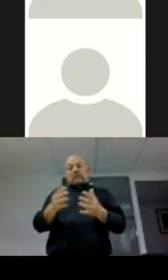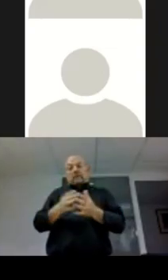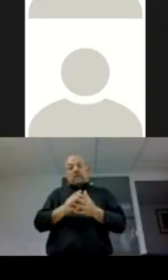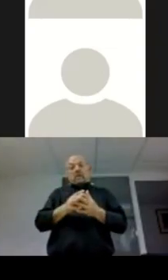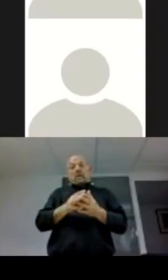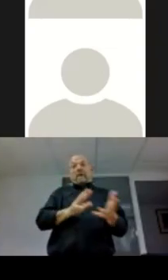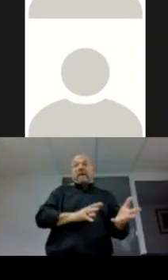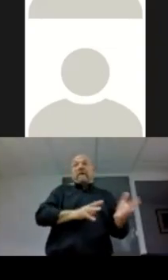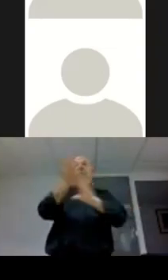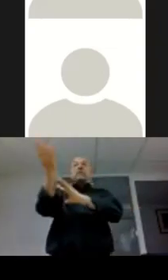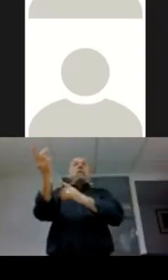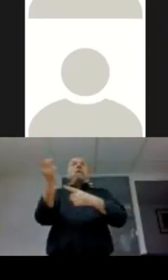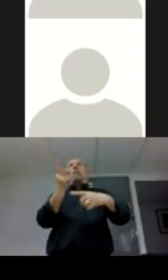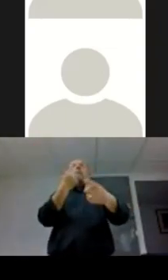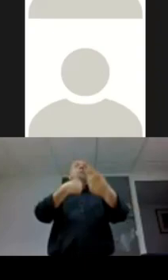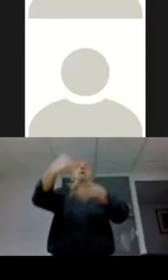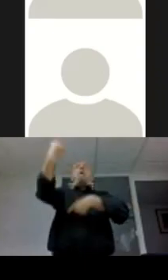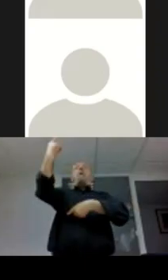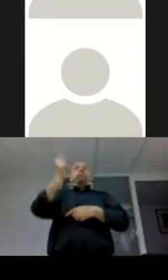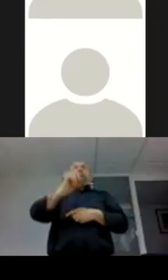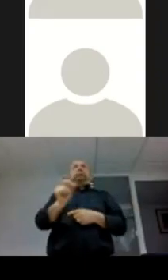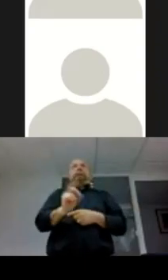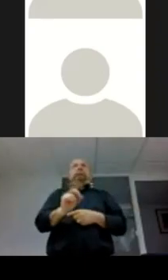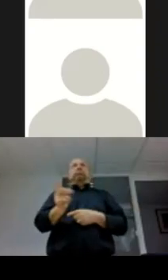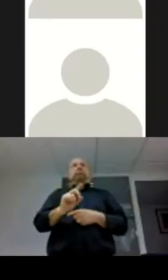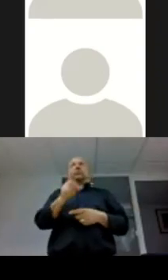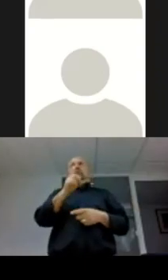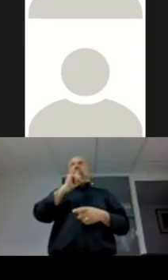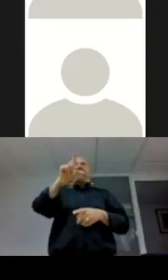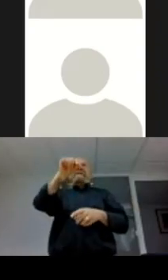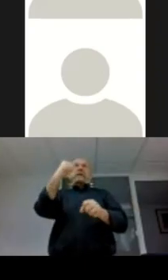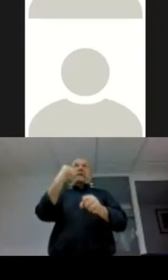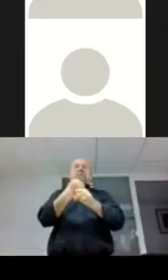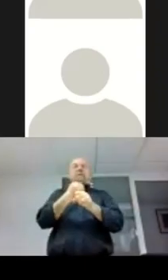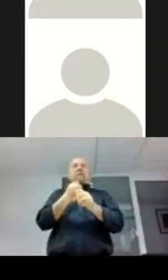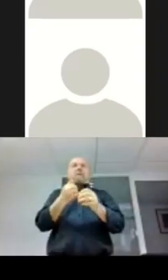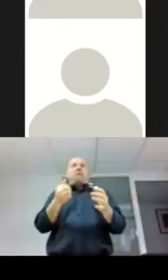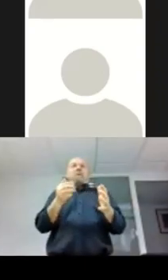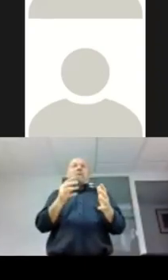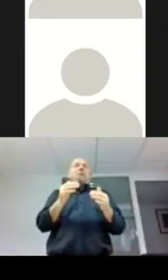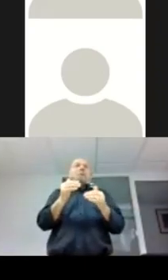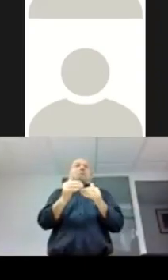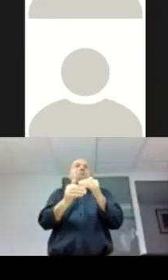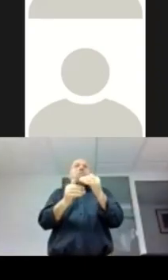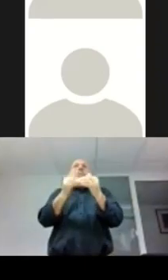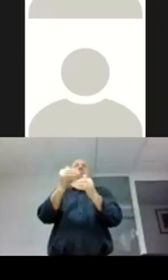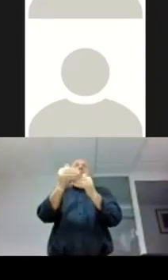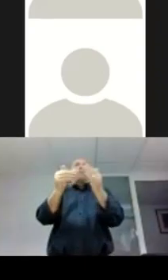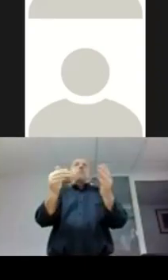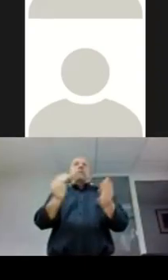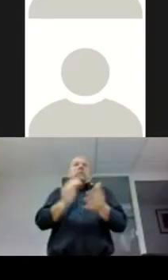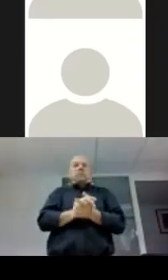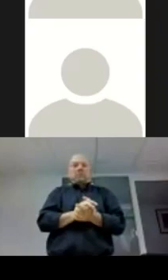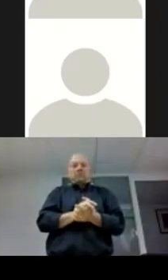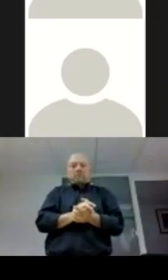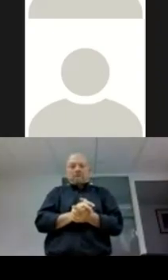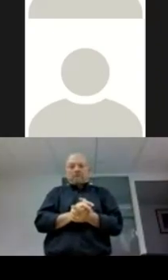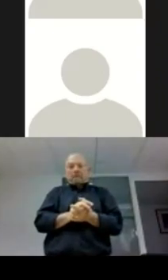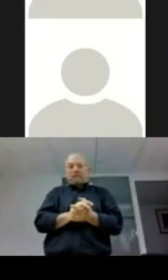chirurgicale ces derniers temps n'a pas été spectaculaire, on va dire, sur les 20 dernières années. Il y a